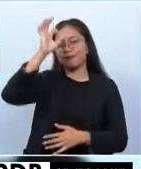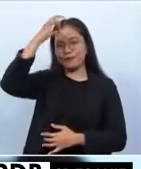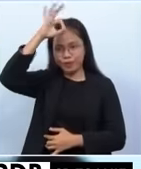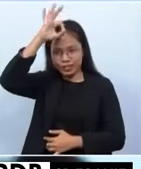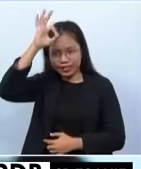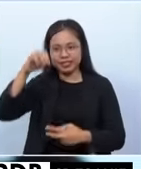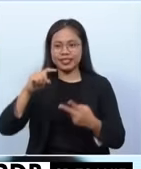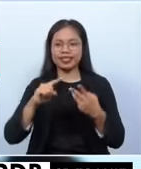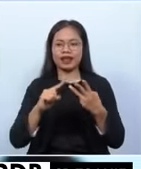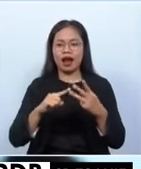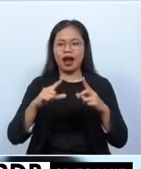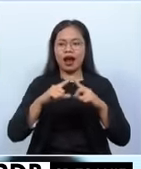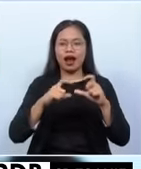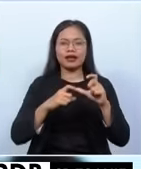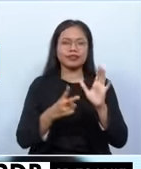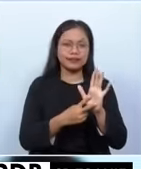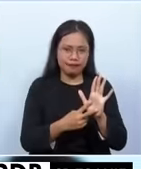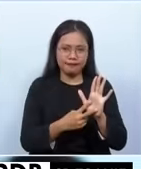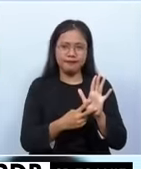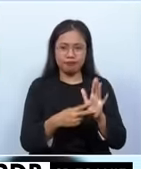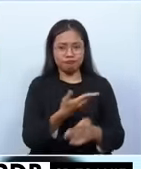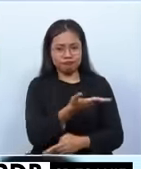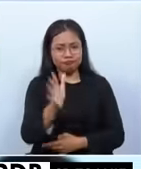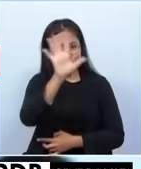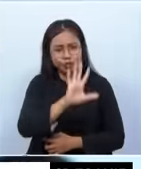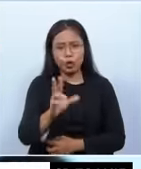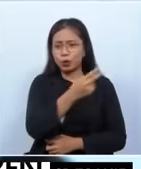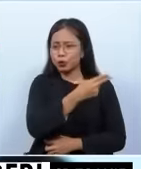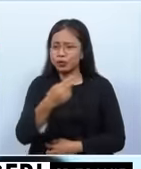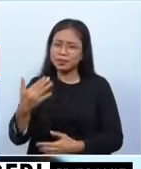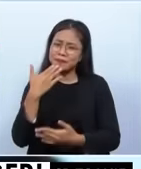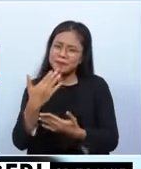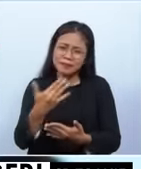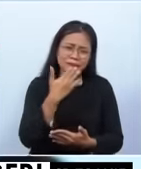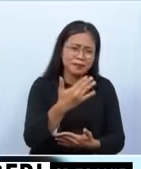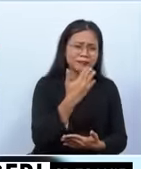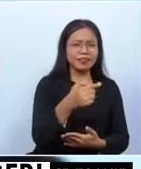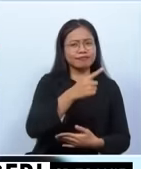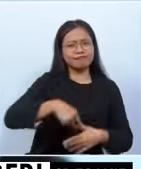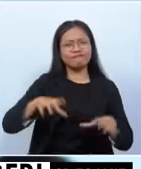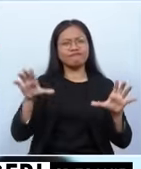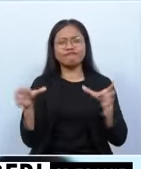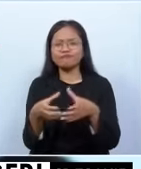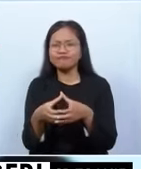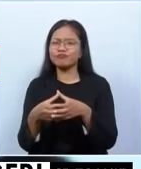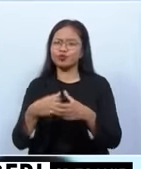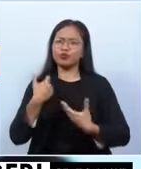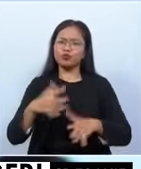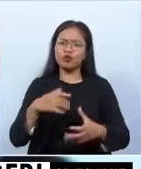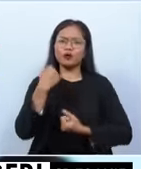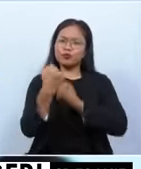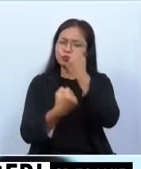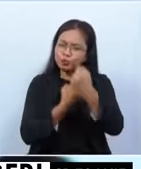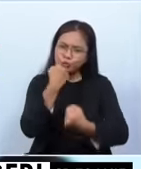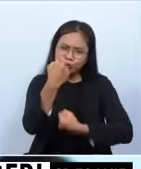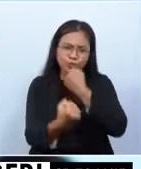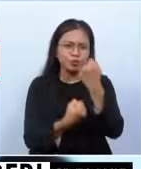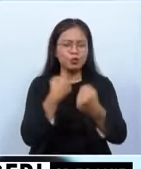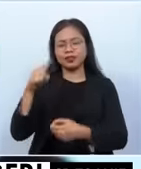di seluruh Indonesia yang telah bekerja keras untuk menjaga kita sehingga kita seperti sekarang